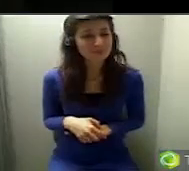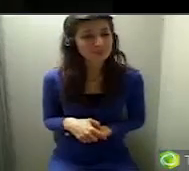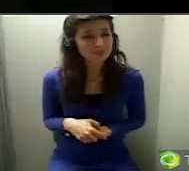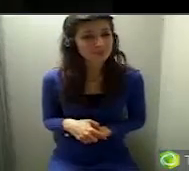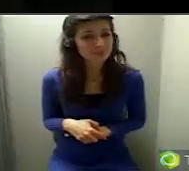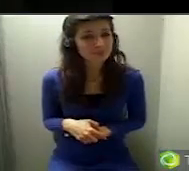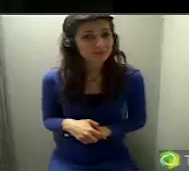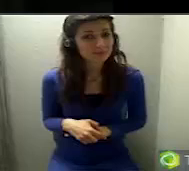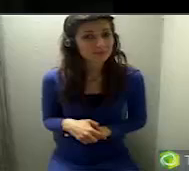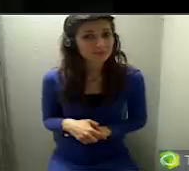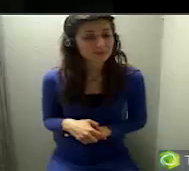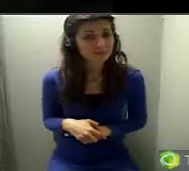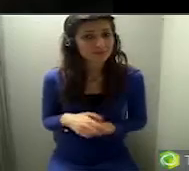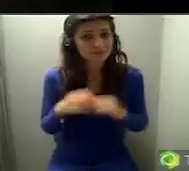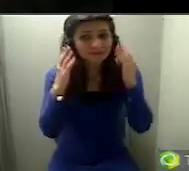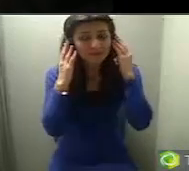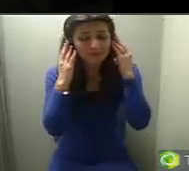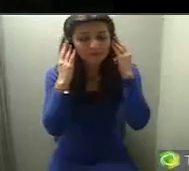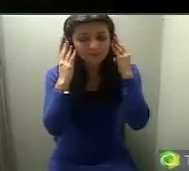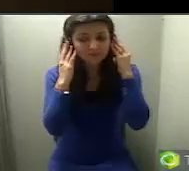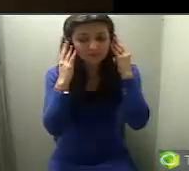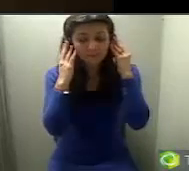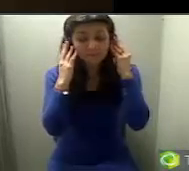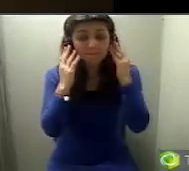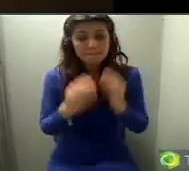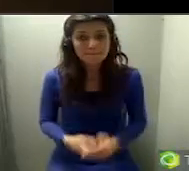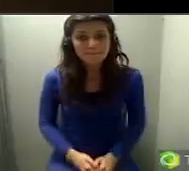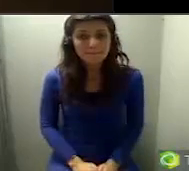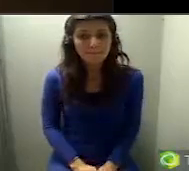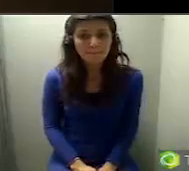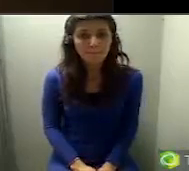veut dire grand-père en grec. » Voilà. Merci.